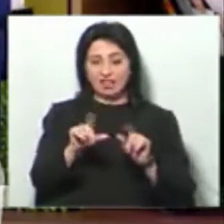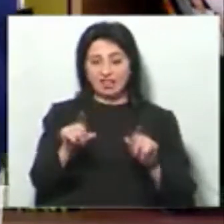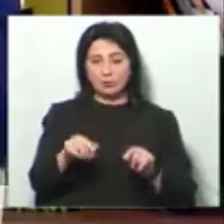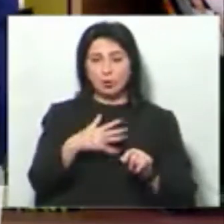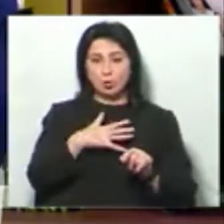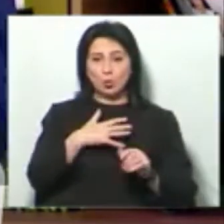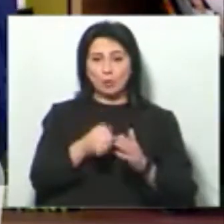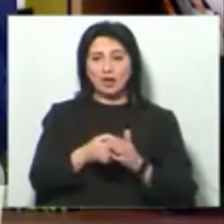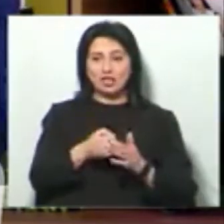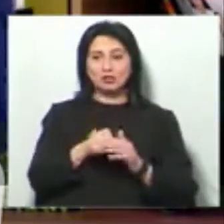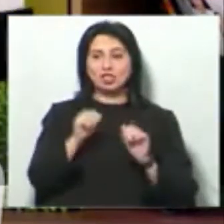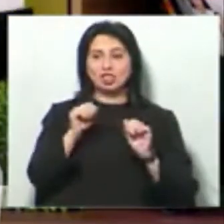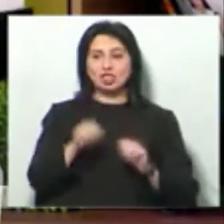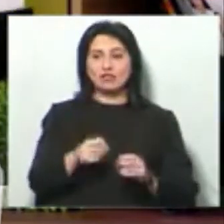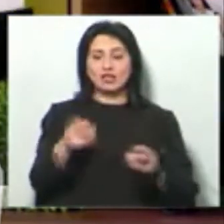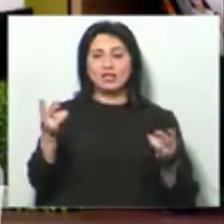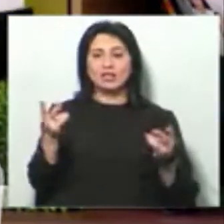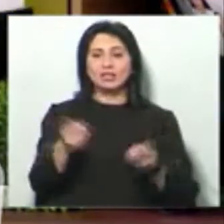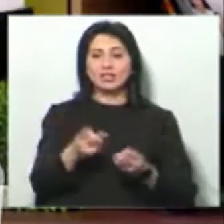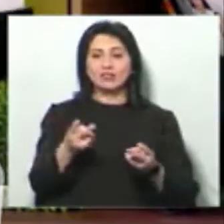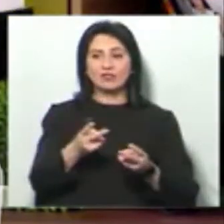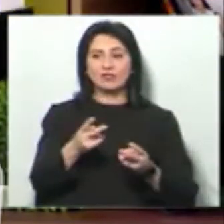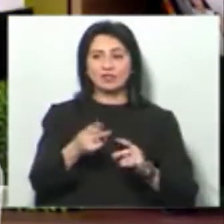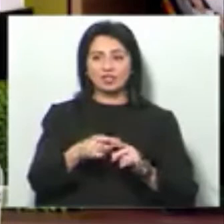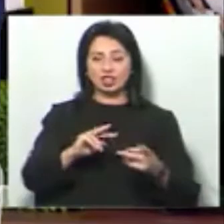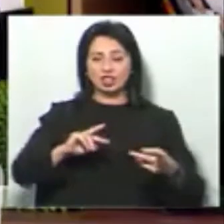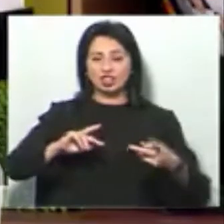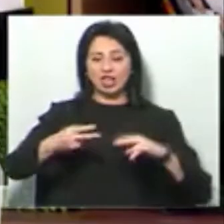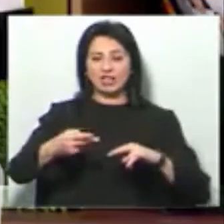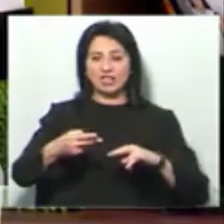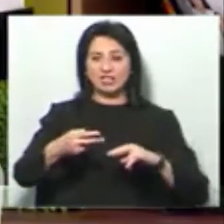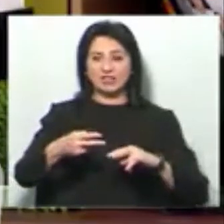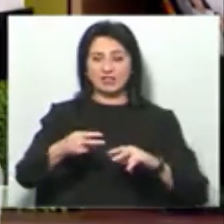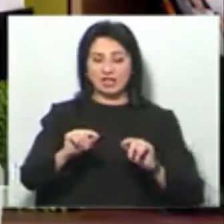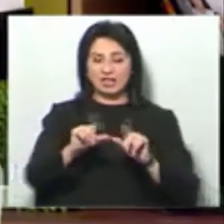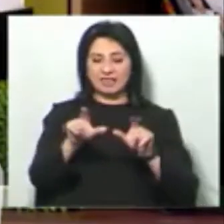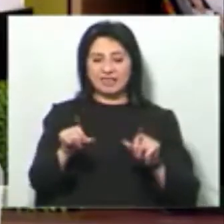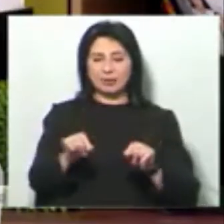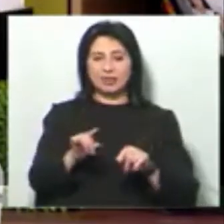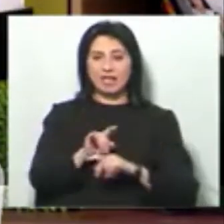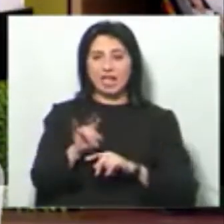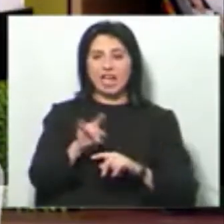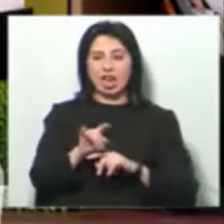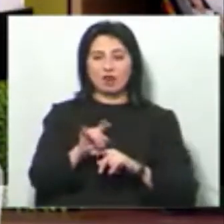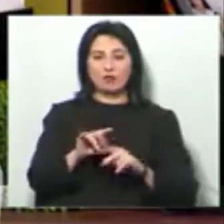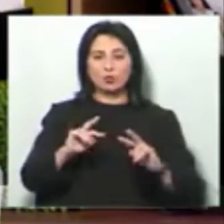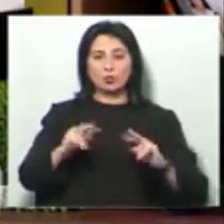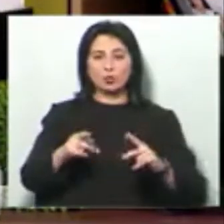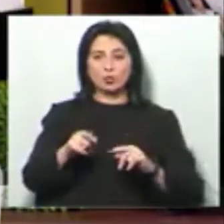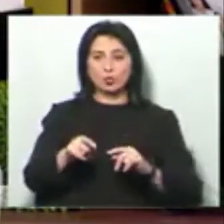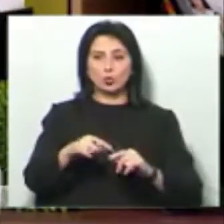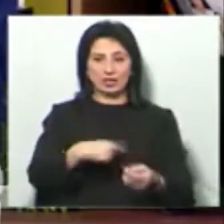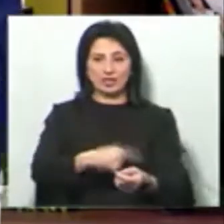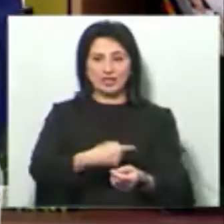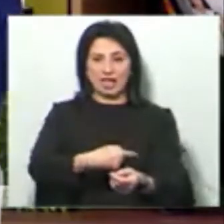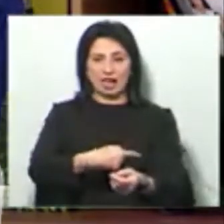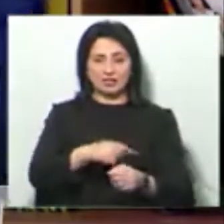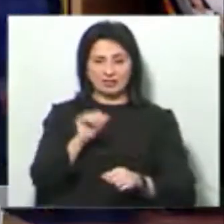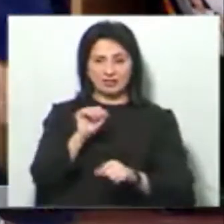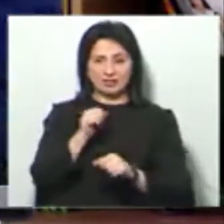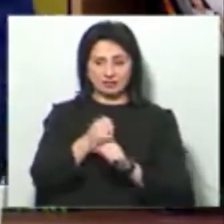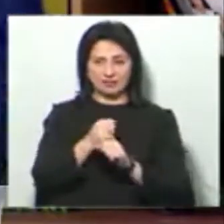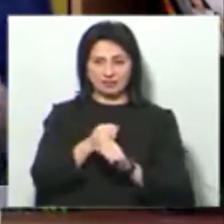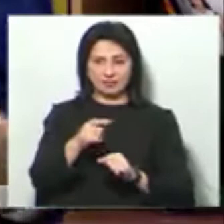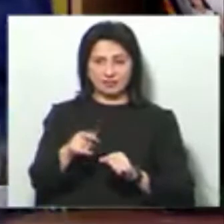უკმარისობაში შესაძლებელია დაჭირდეთ ჩანაცვლებითი თირკმის ხელოვნური ჩანაცვლებითი დიალიზი, ანუ რომ